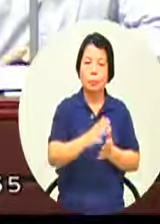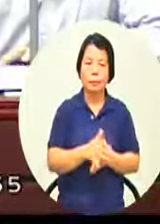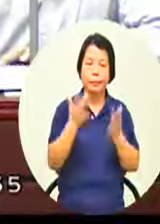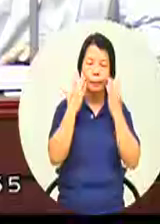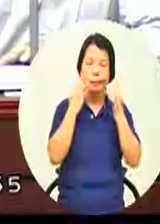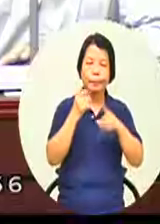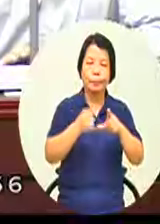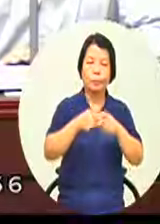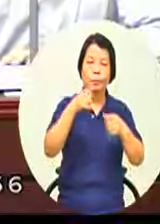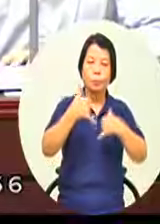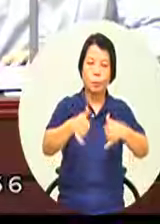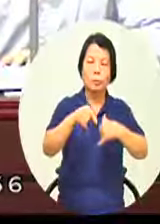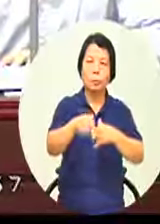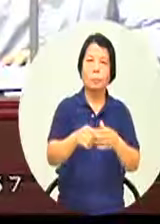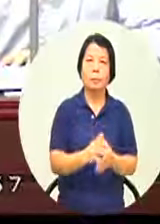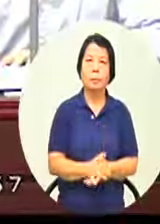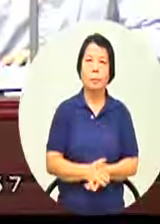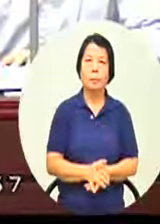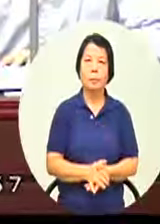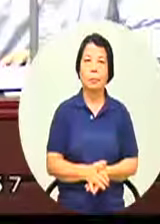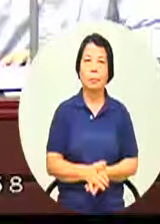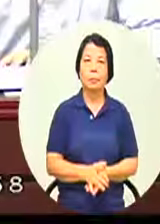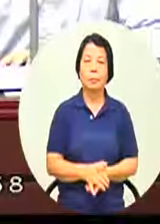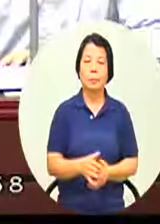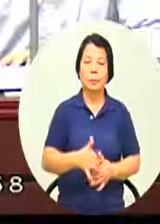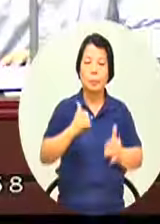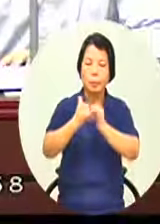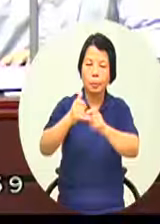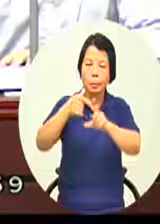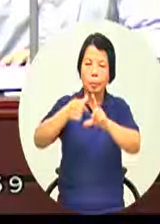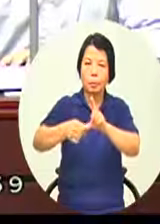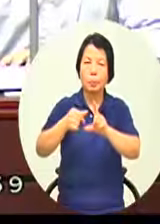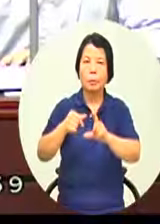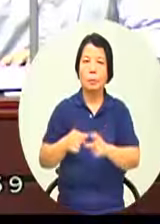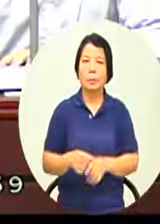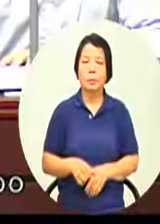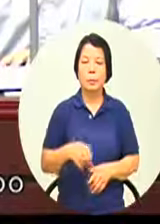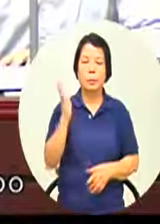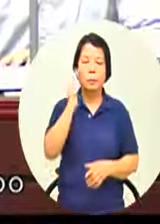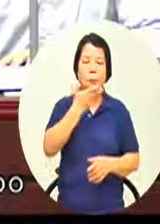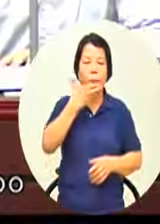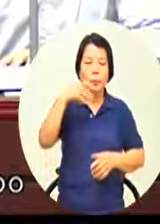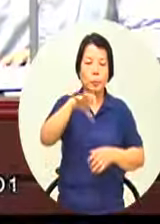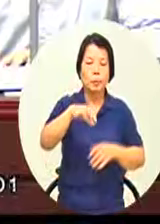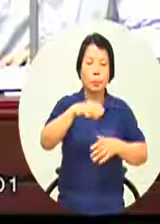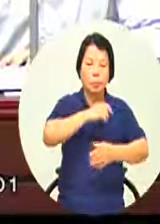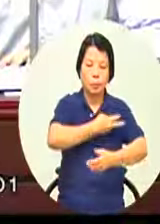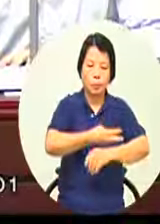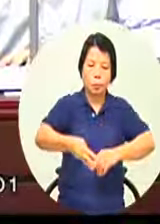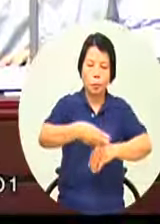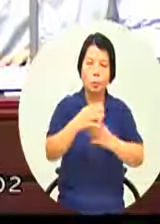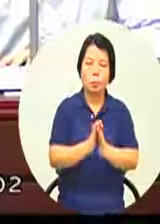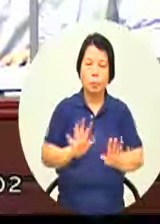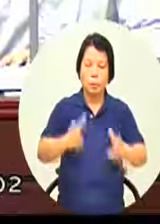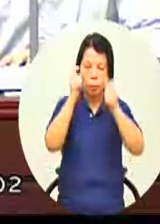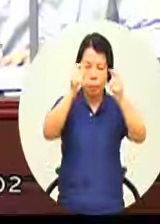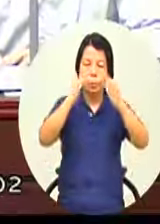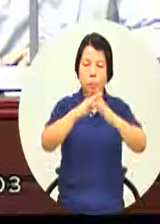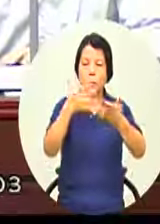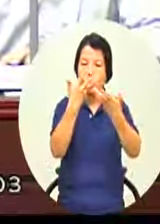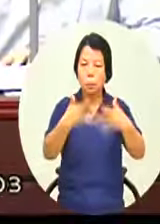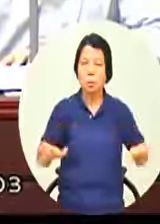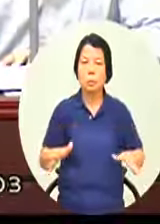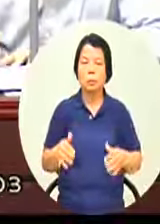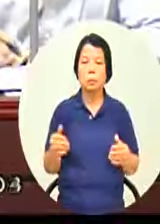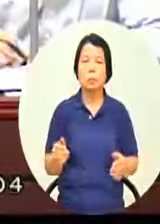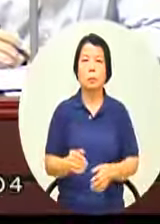这一段吼。那这个部分在市区里面的这一个水利沟，确实在目前高雄市里面还蛮多这种问